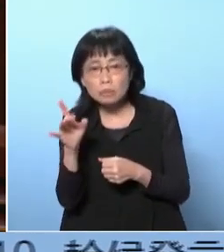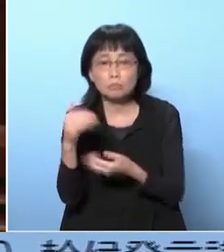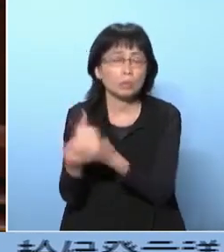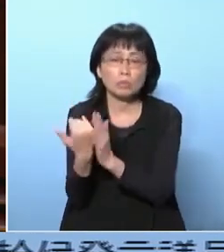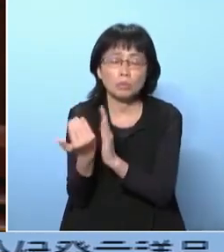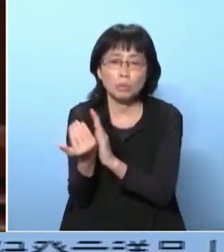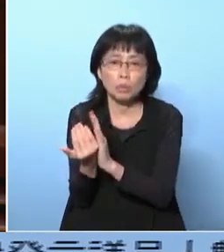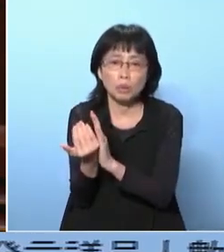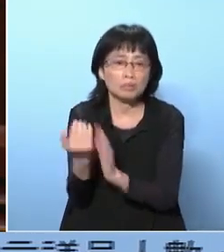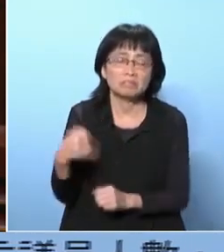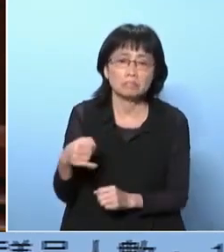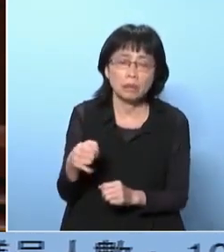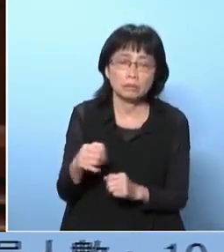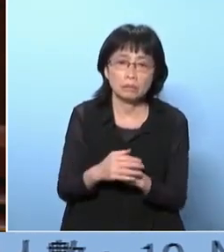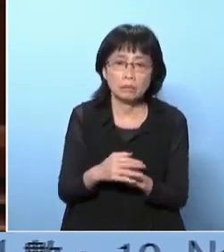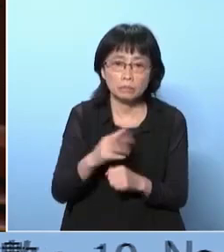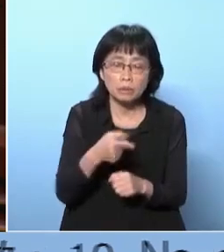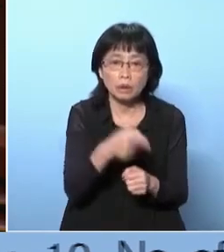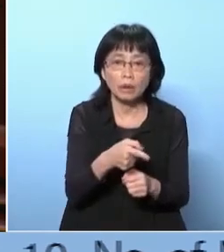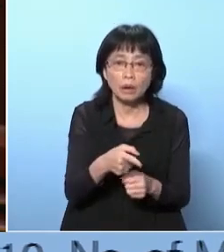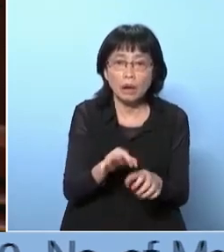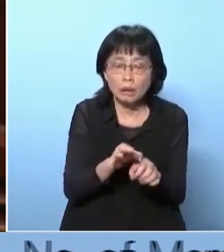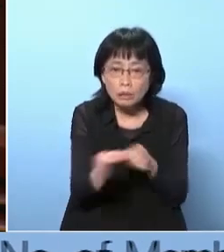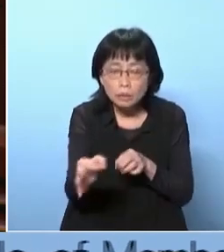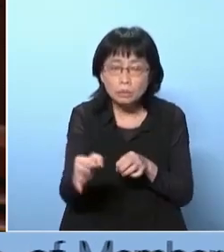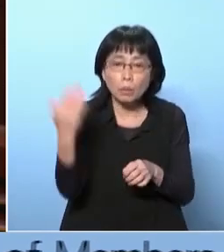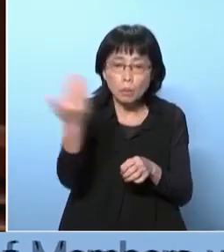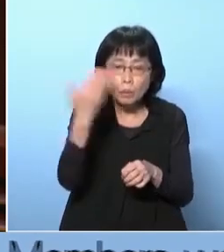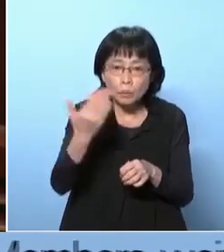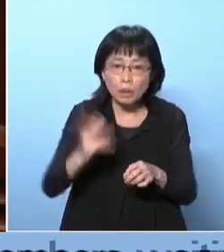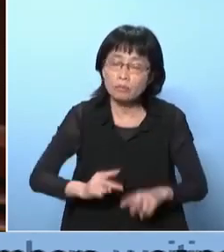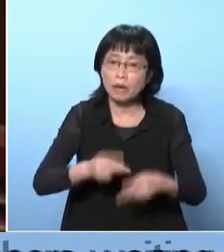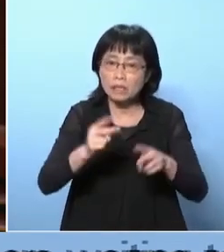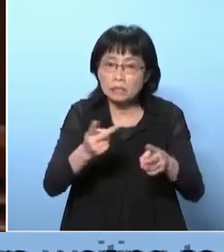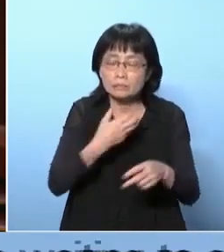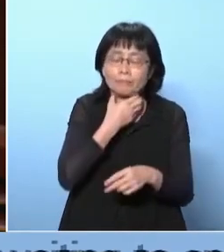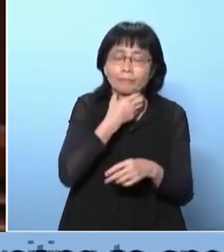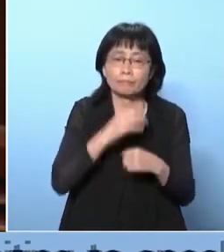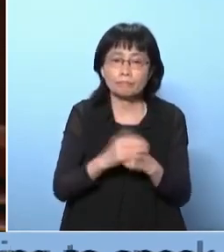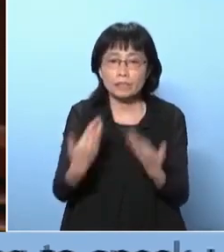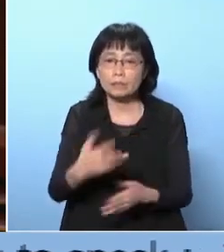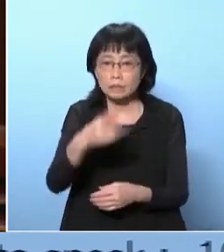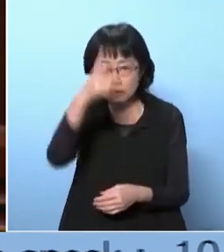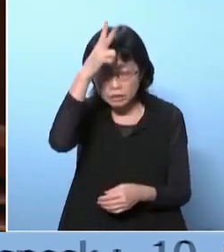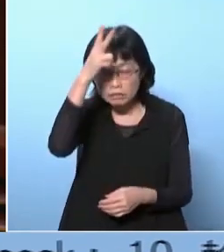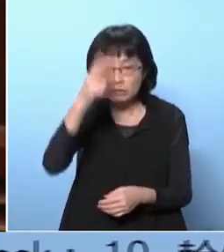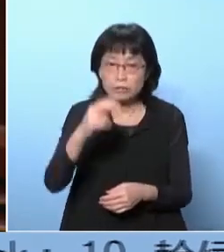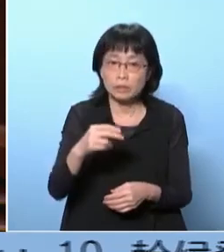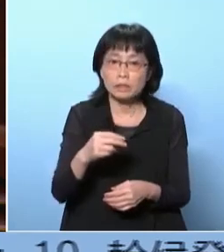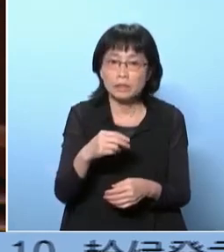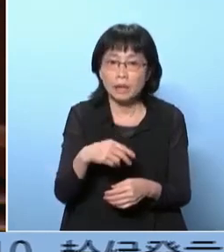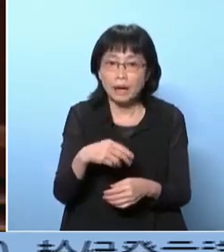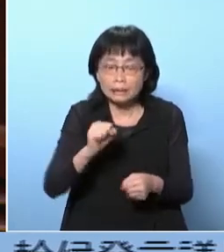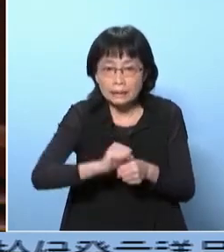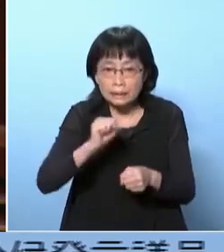亦都不足，窒礙了離島旅遊業的發展，政府有否制定措施並加強